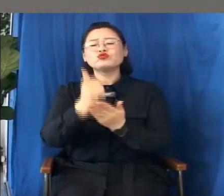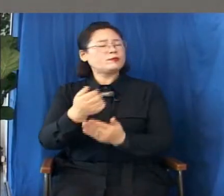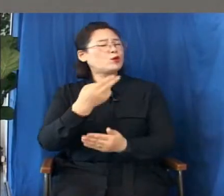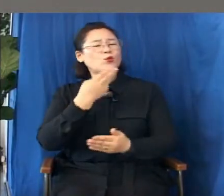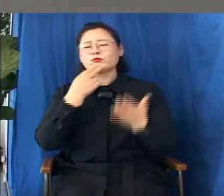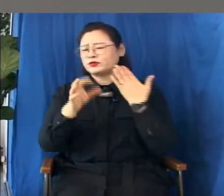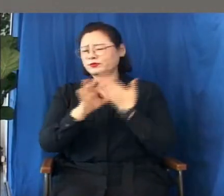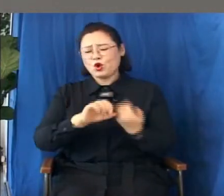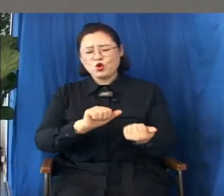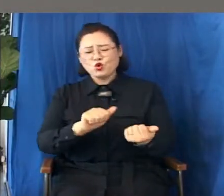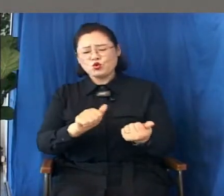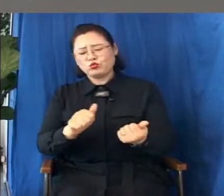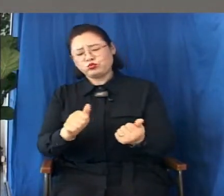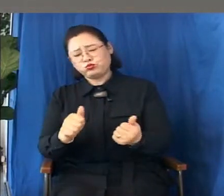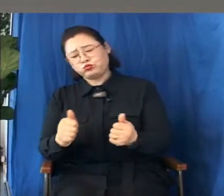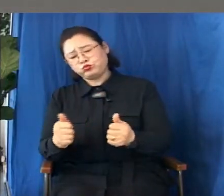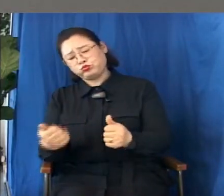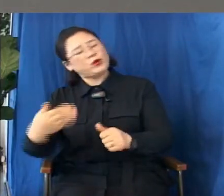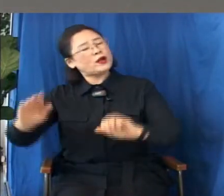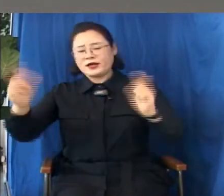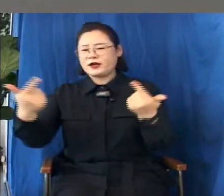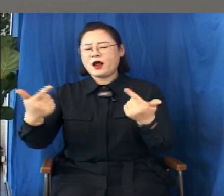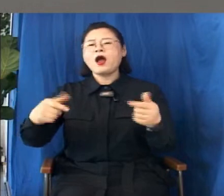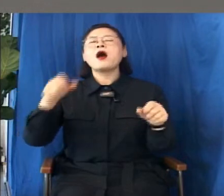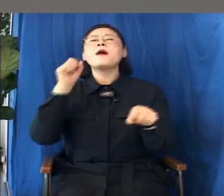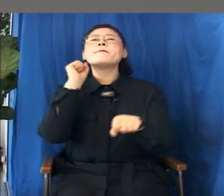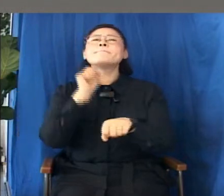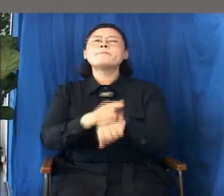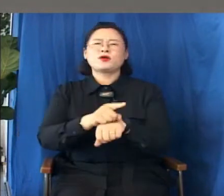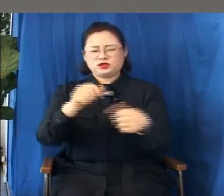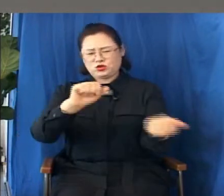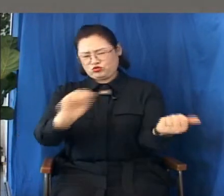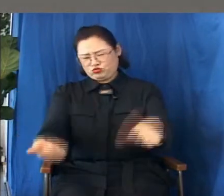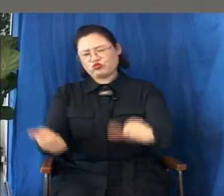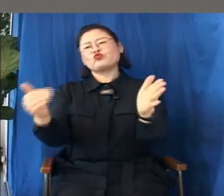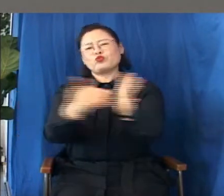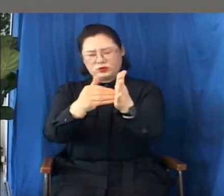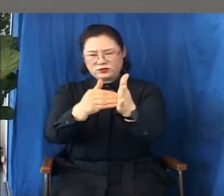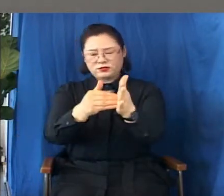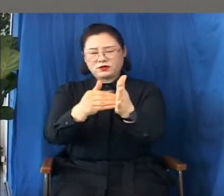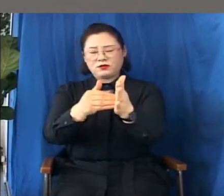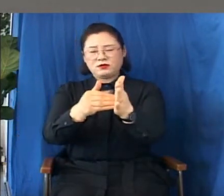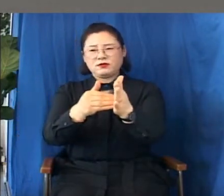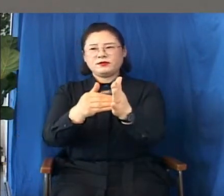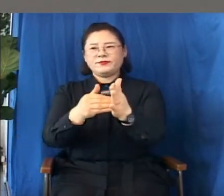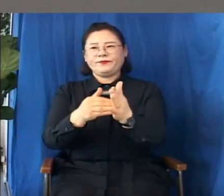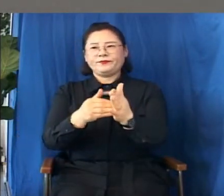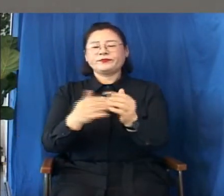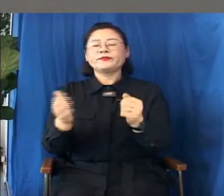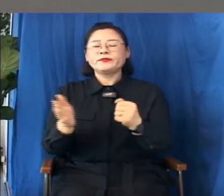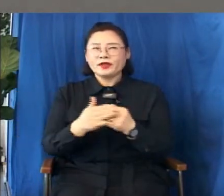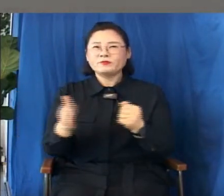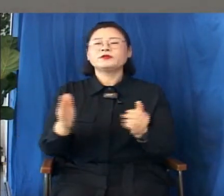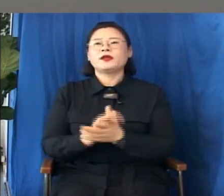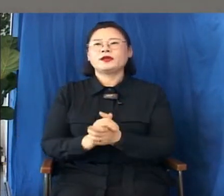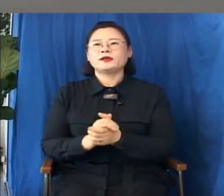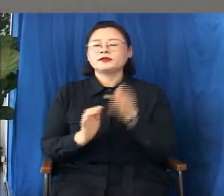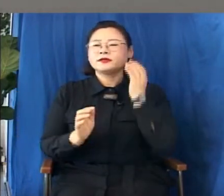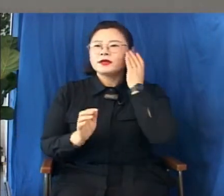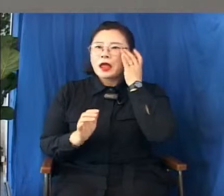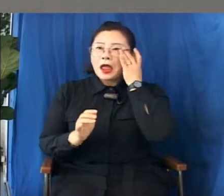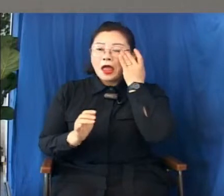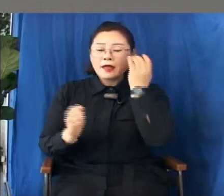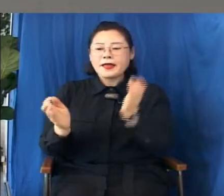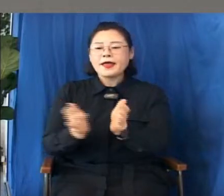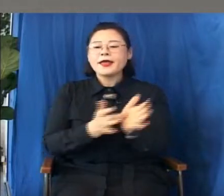우리 영혼이 죽어 있어요. 이미 없는 상태이기 때문에 죽은 것도 아니죠. 존재하지 않는 존재같이 되어버리는 거예요.